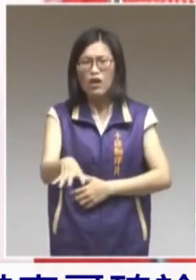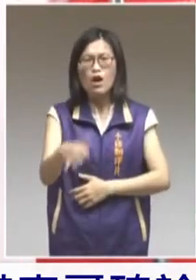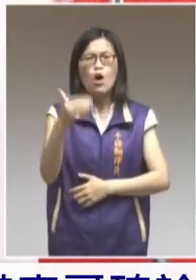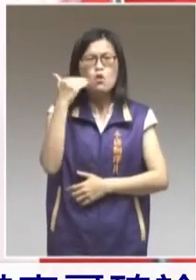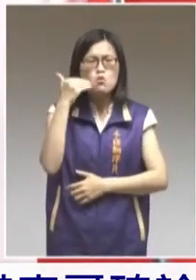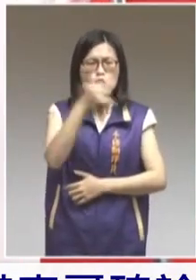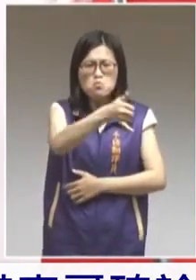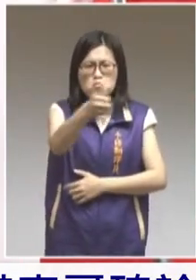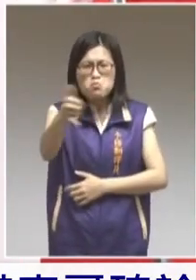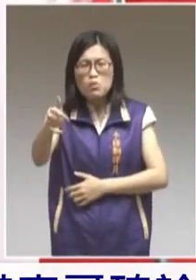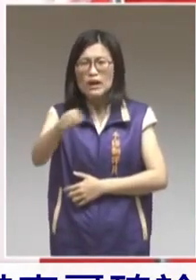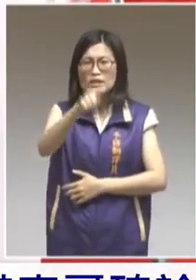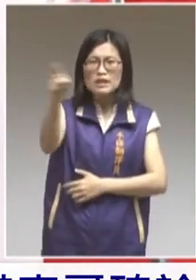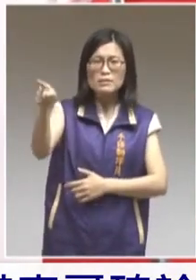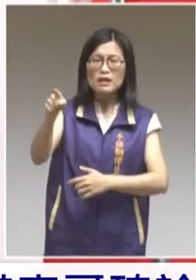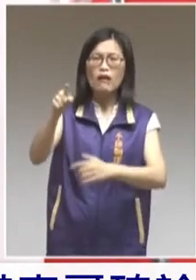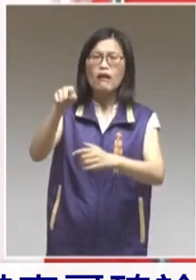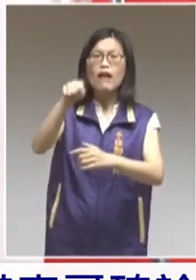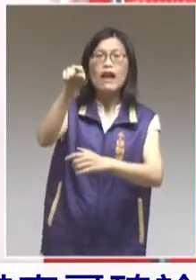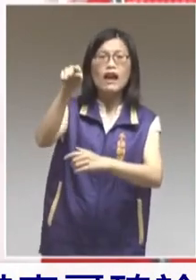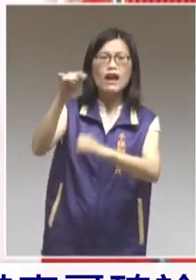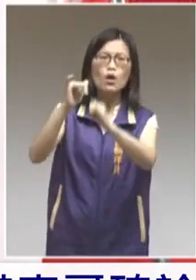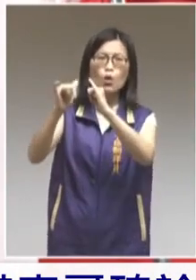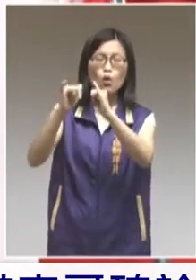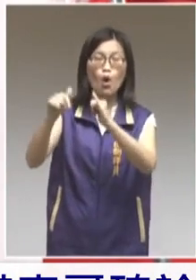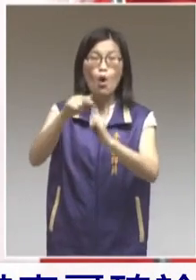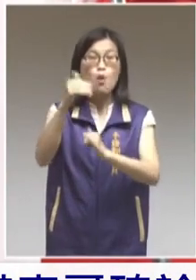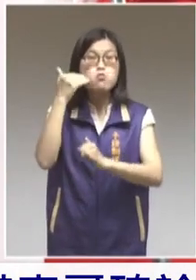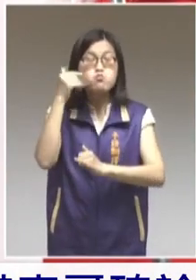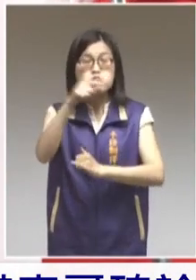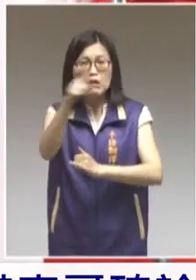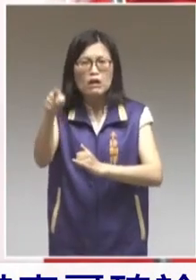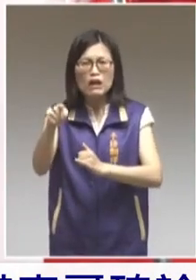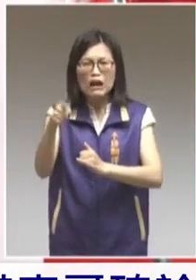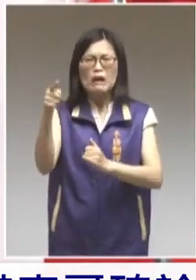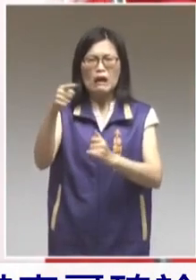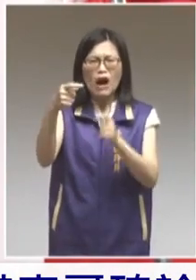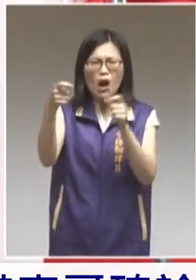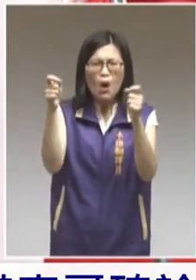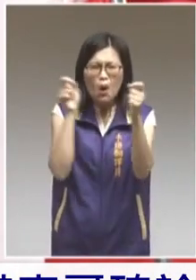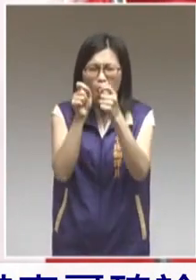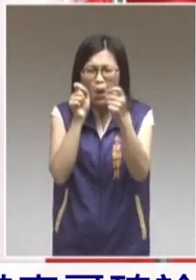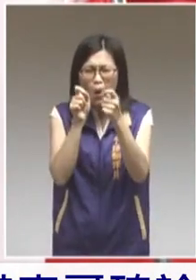乡亲那有需要是知影讲，我迄个时间点就伫迄个所在